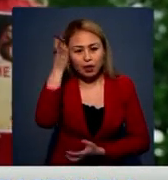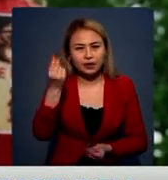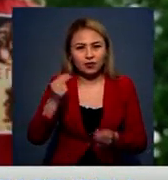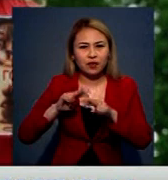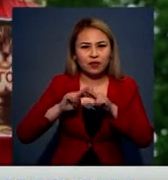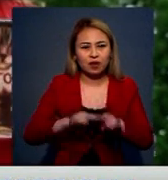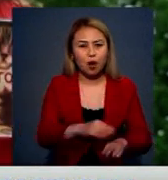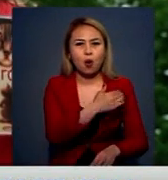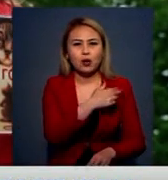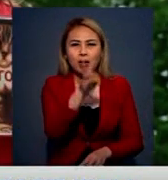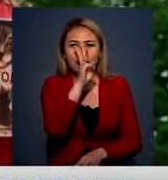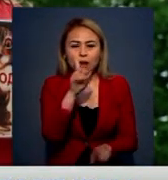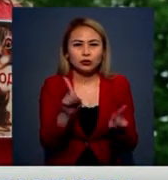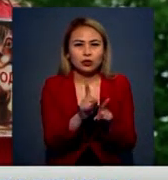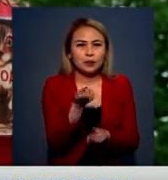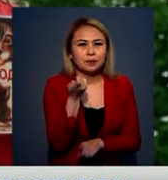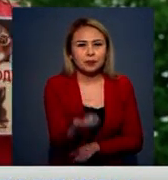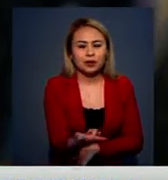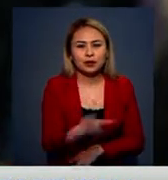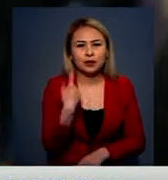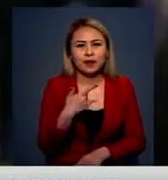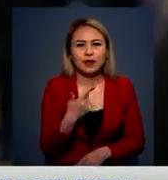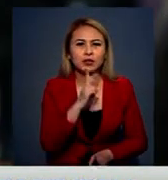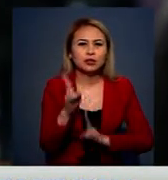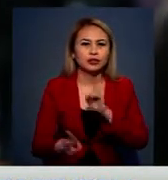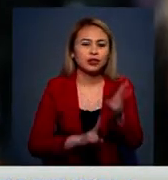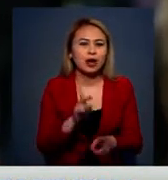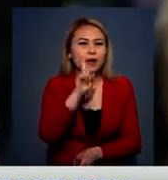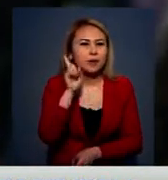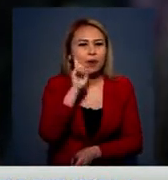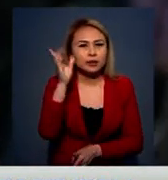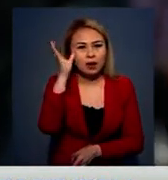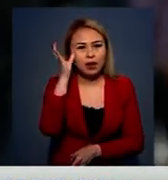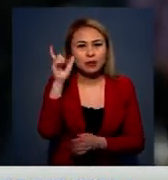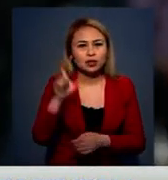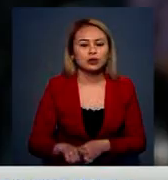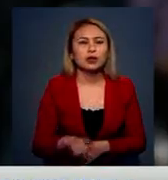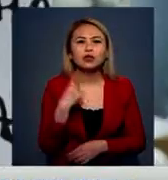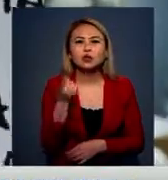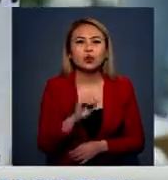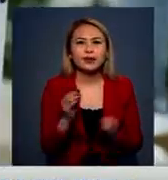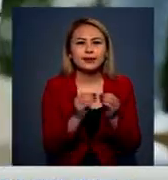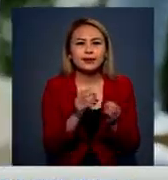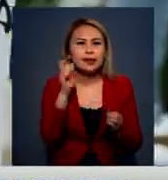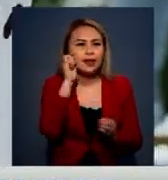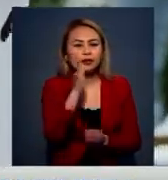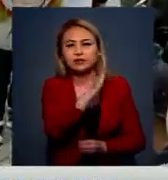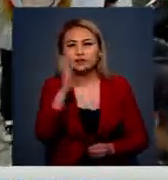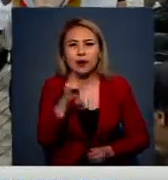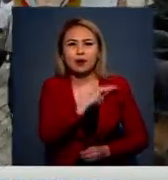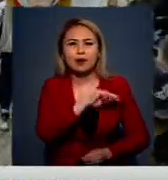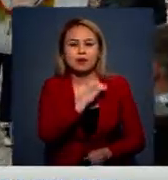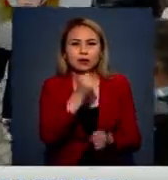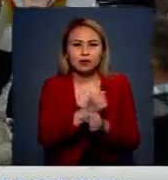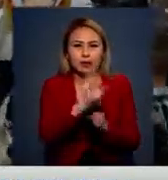мен ғалымдардың айлығы да аянышты дейді іс-шараға қатысушы жас ғалым Ксения Гулак. 10 жылдан астам осы салада қызмет